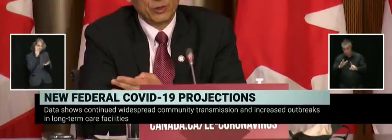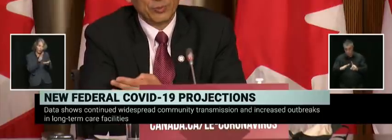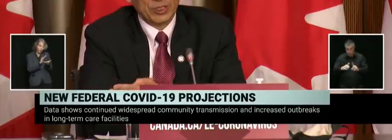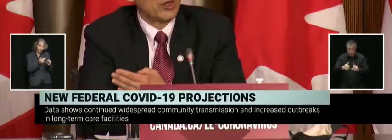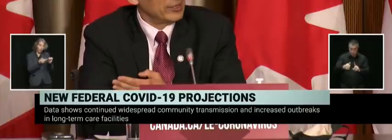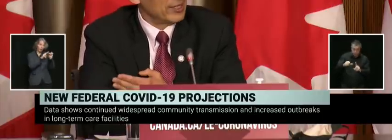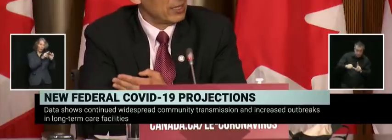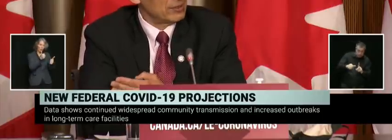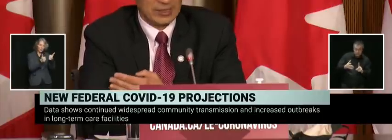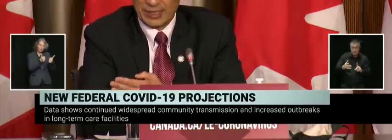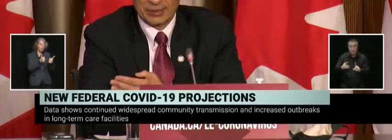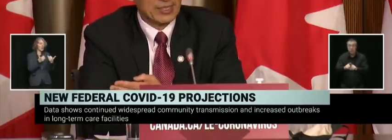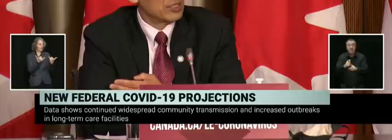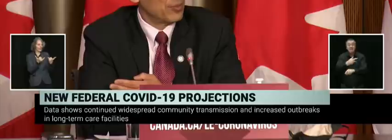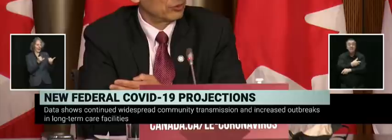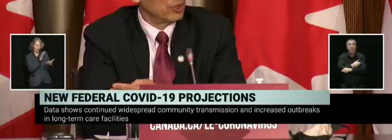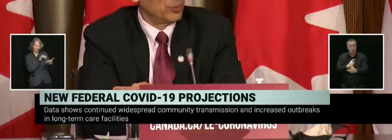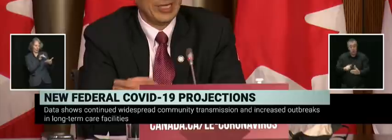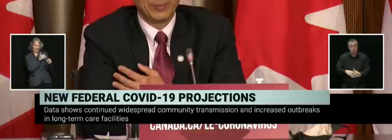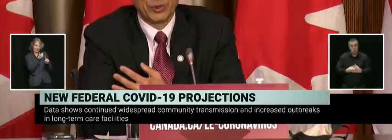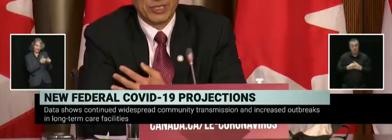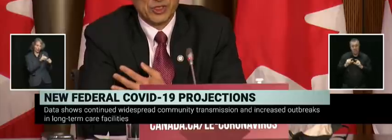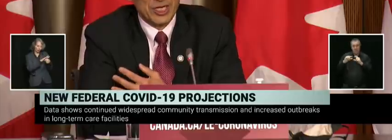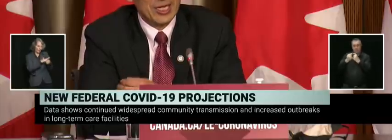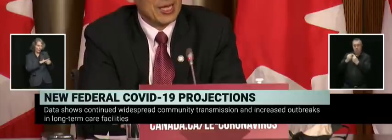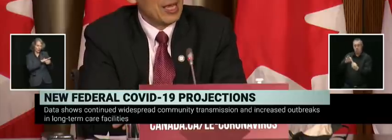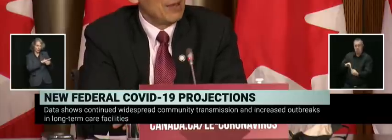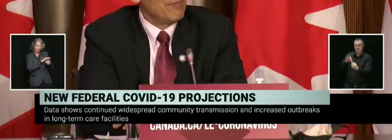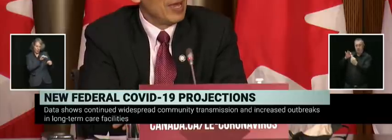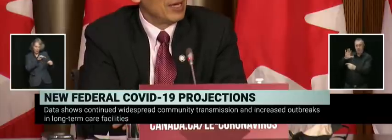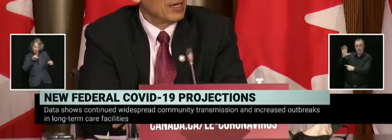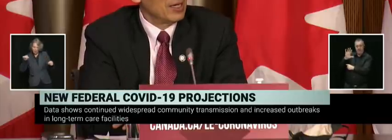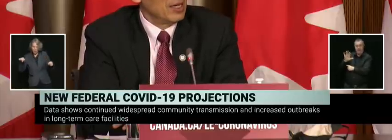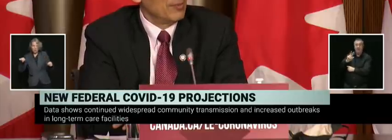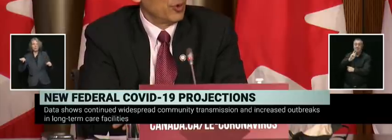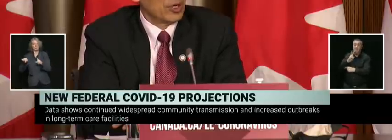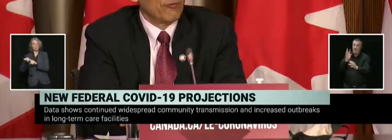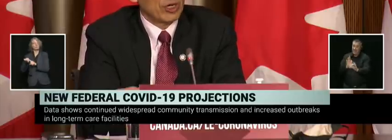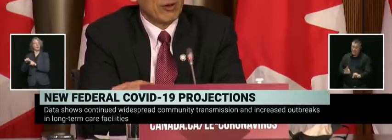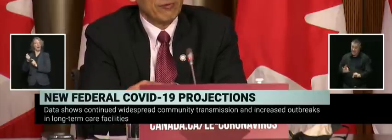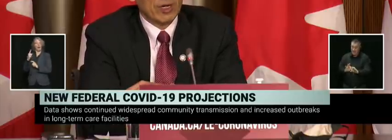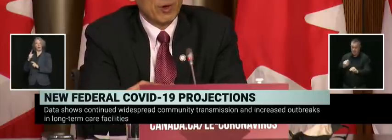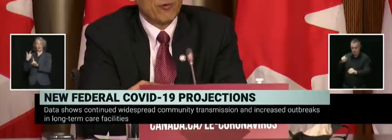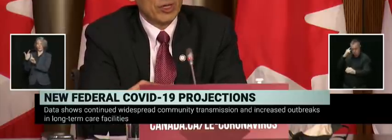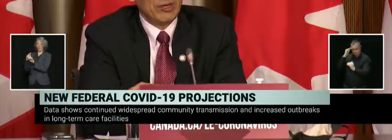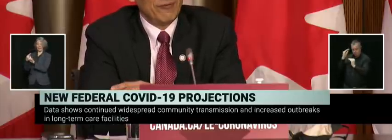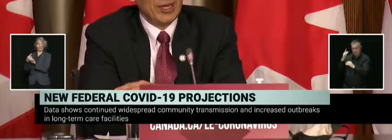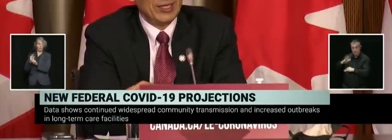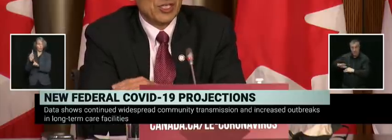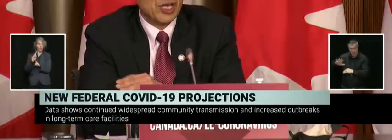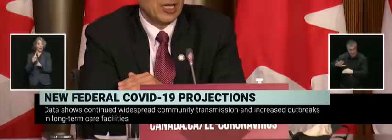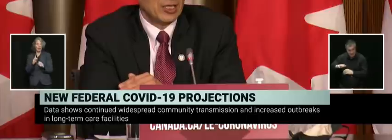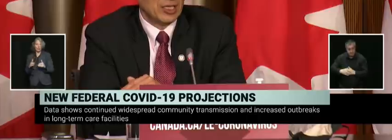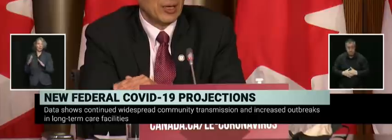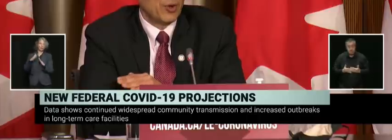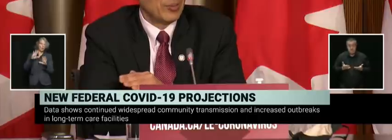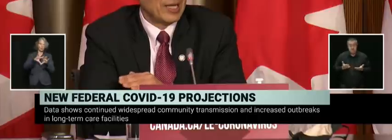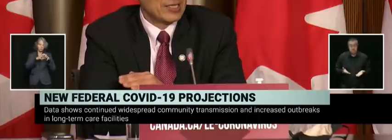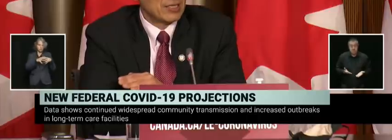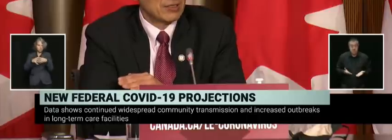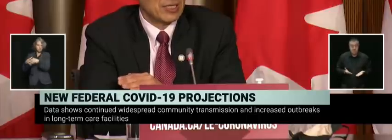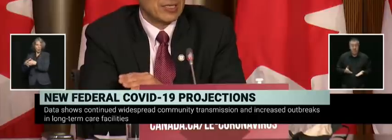avec les groupes prioritaires. C'était très important pour les protéger, mais pour vraiment avoir un effet à l'échelle